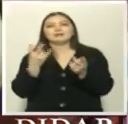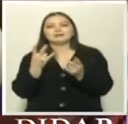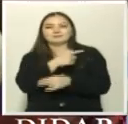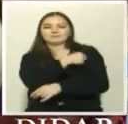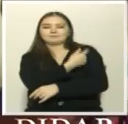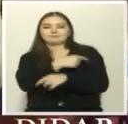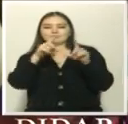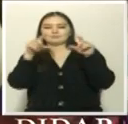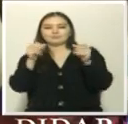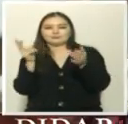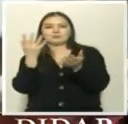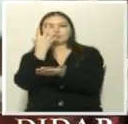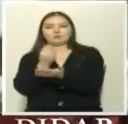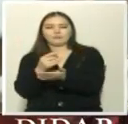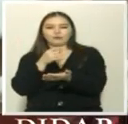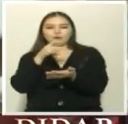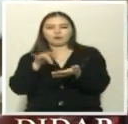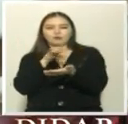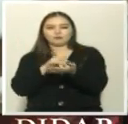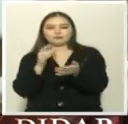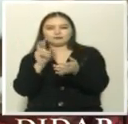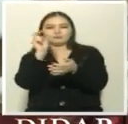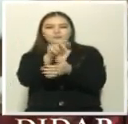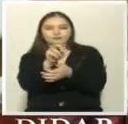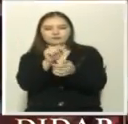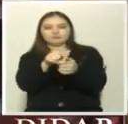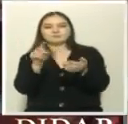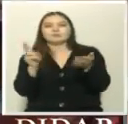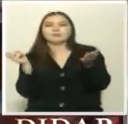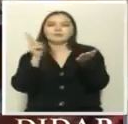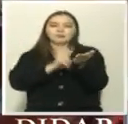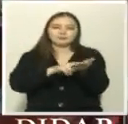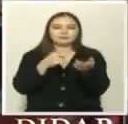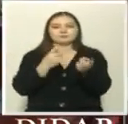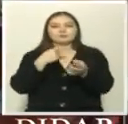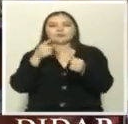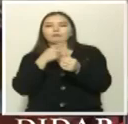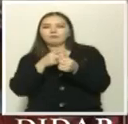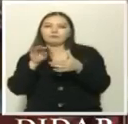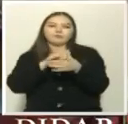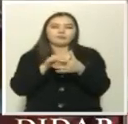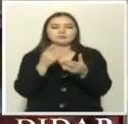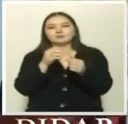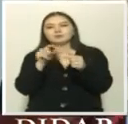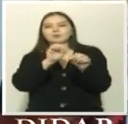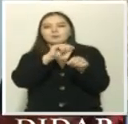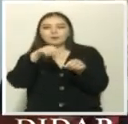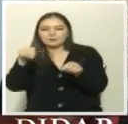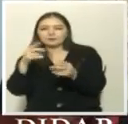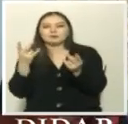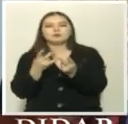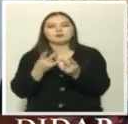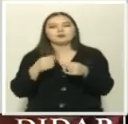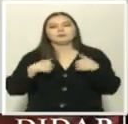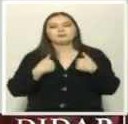данные должны быть внесены в реестр прикрепленного населения. Кроме того, врачи рассказали нашей редакции, каков алгоритм получения бесплатных